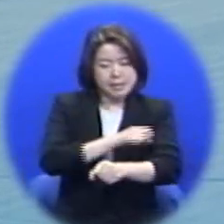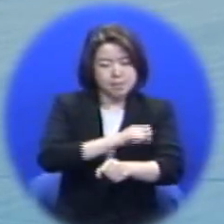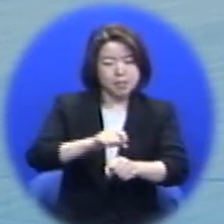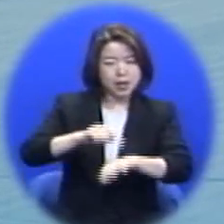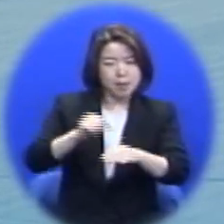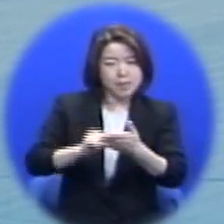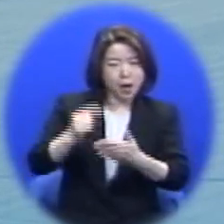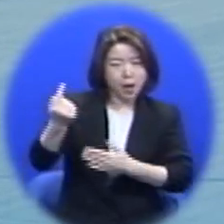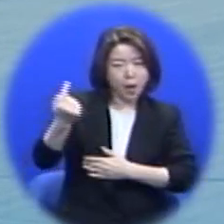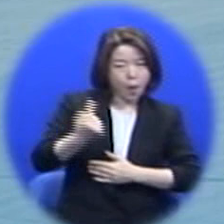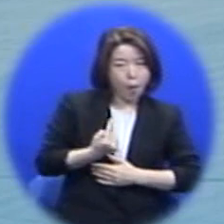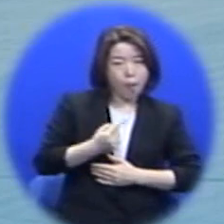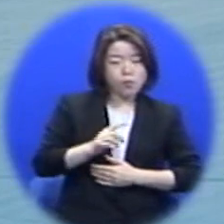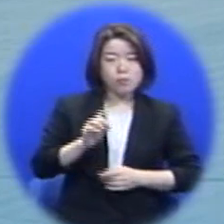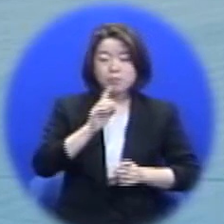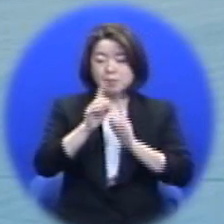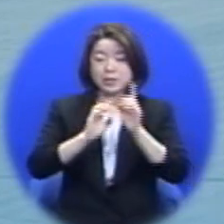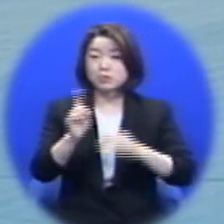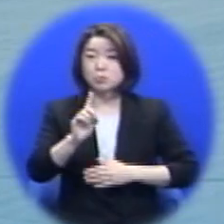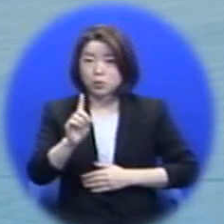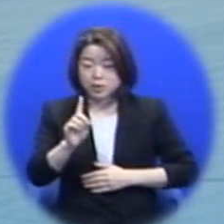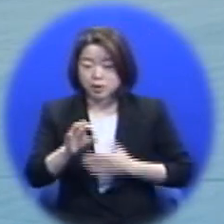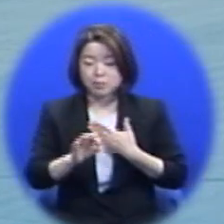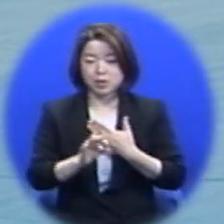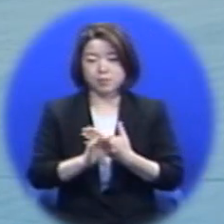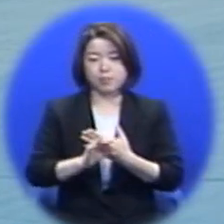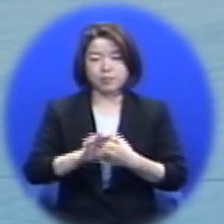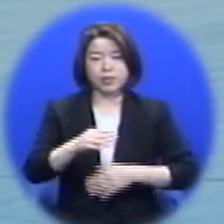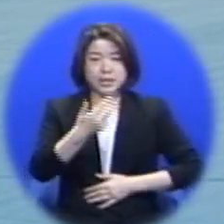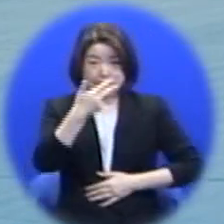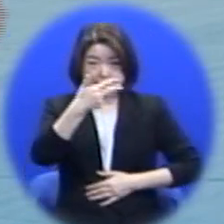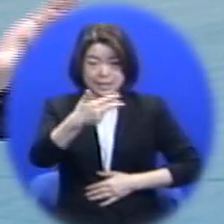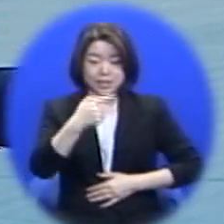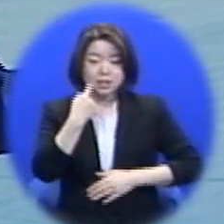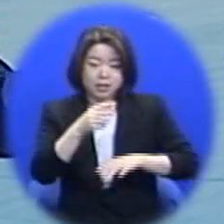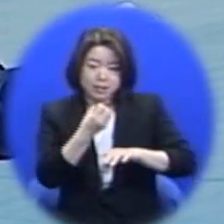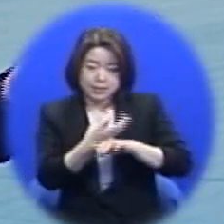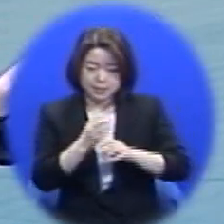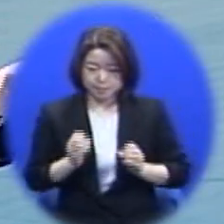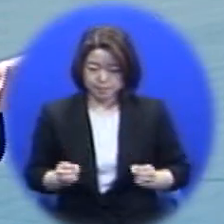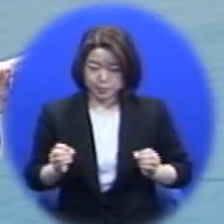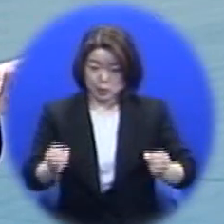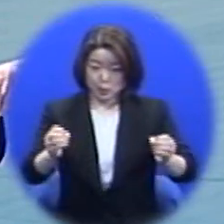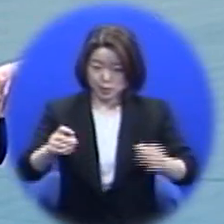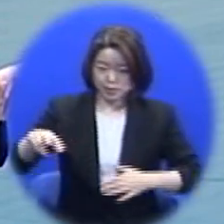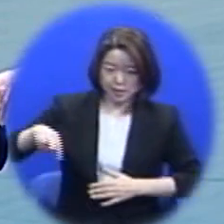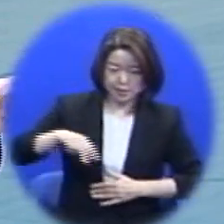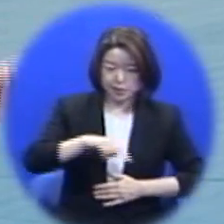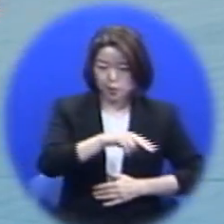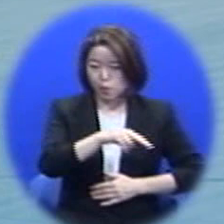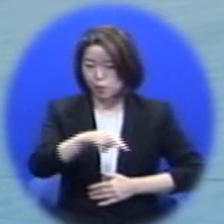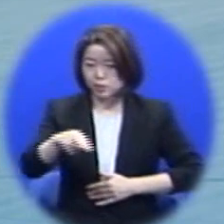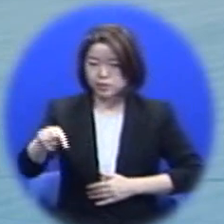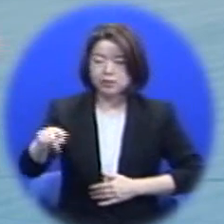일곱 금촛대 사이를 거니신다고 하신 것입니다. 예수님은 우리와 함께 계시는